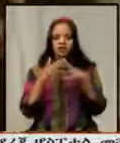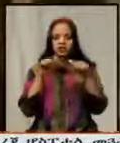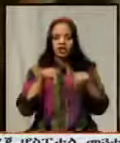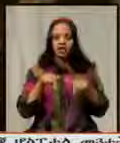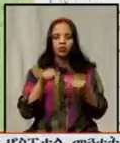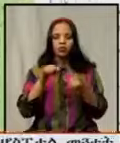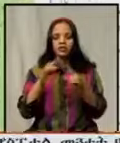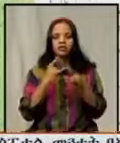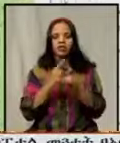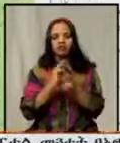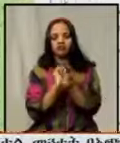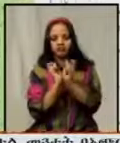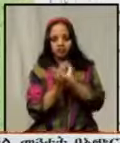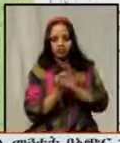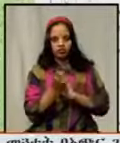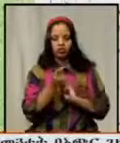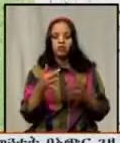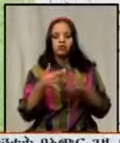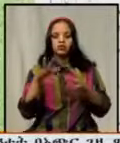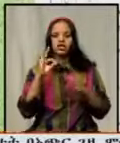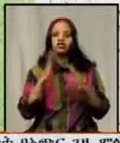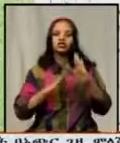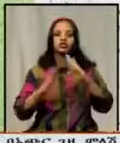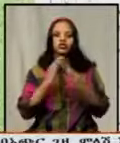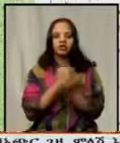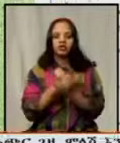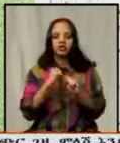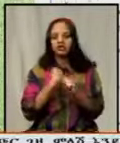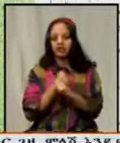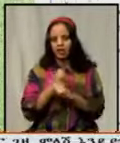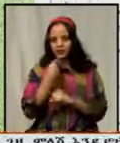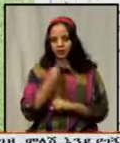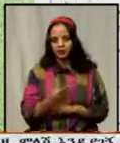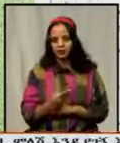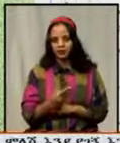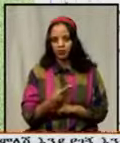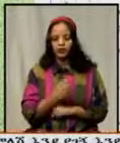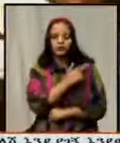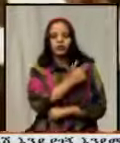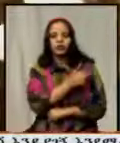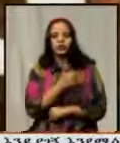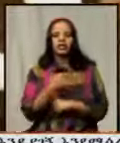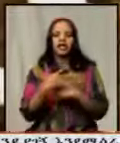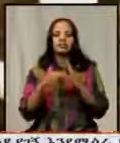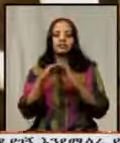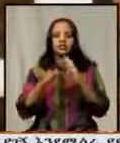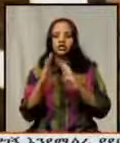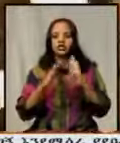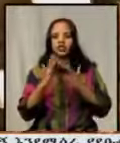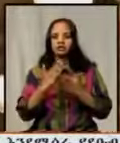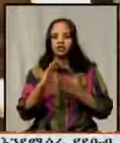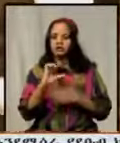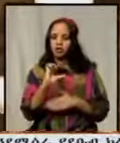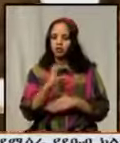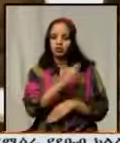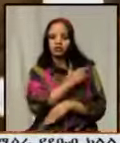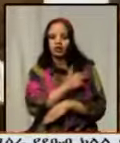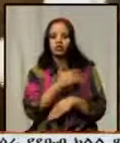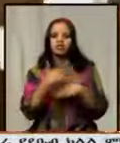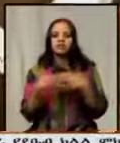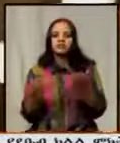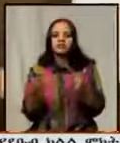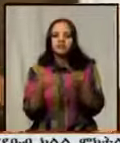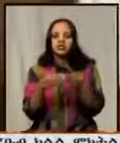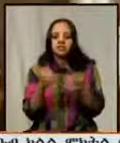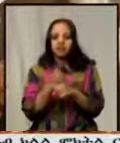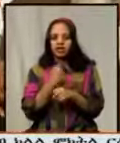ዲጂታል እየተቀየረ በመሆኑ ማሽኑ ሲገኝ ችግሩን ለመፍታት ይሰራል ብለዋል። የሆስፒታሉን የደም እጥረት ችግርን ለመቅረፍ ቢያንስ ሆስፒታሉ ደም የማሰባሰብ